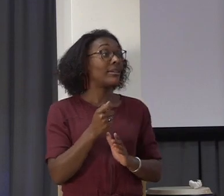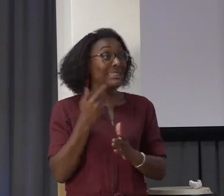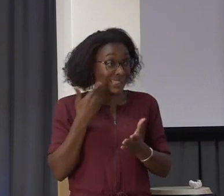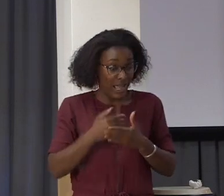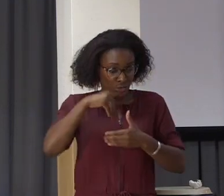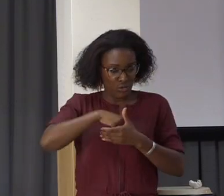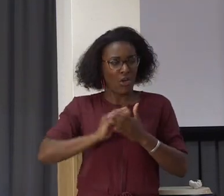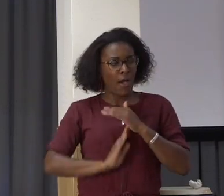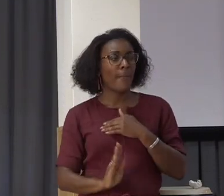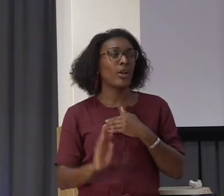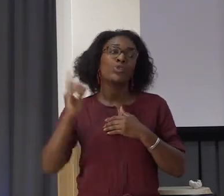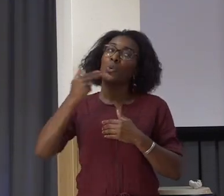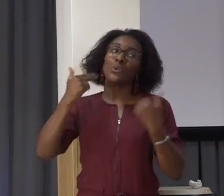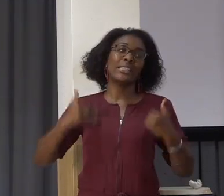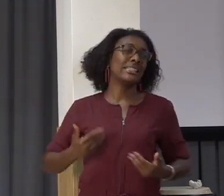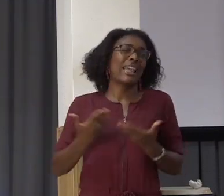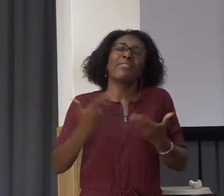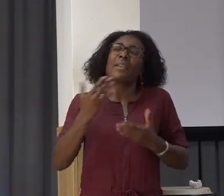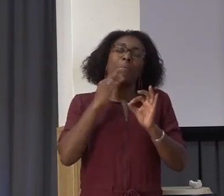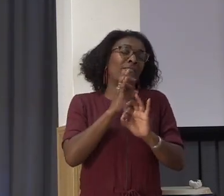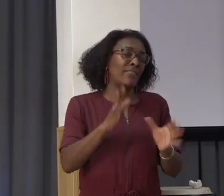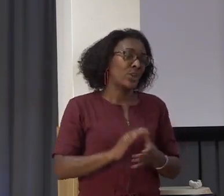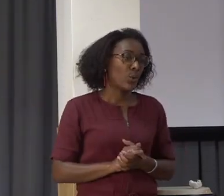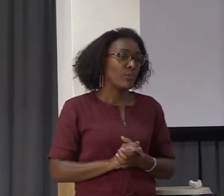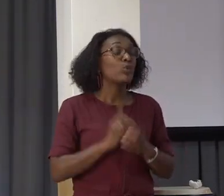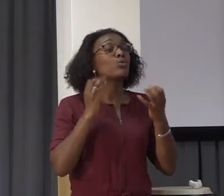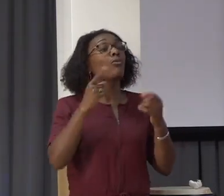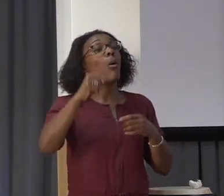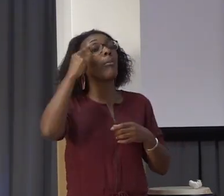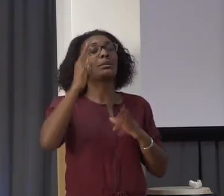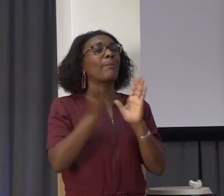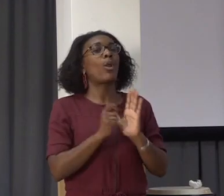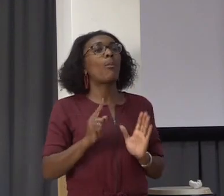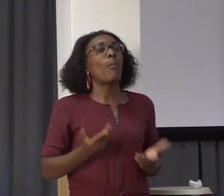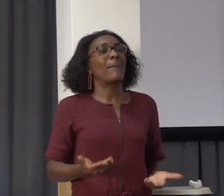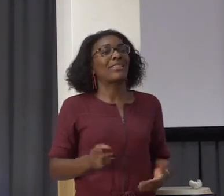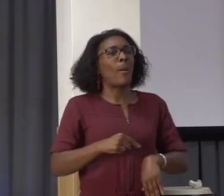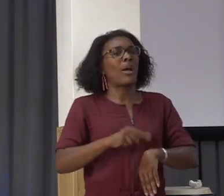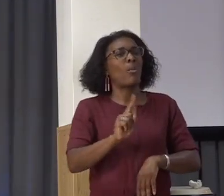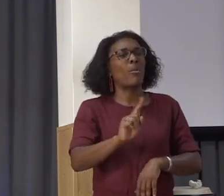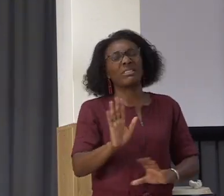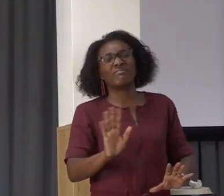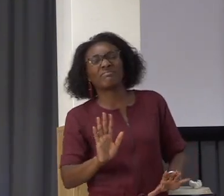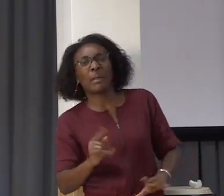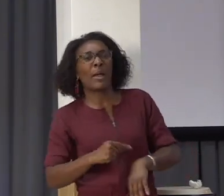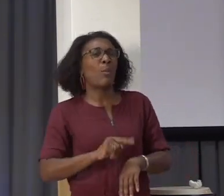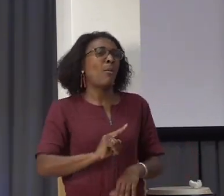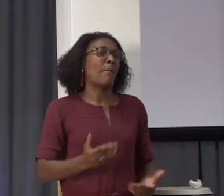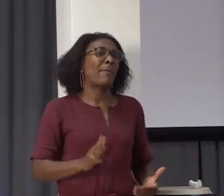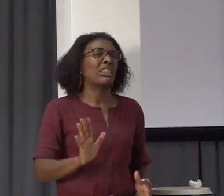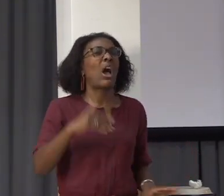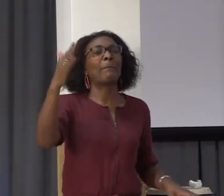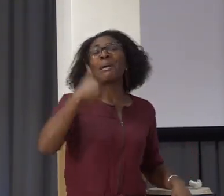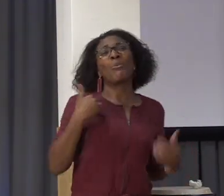manière merveilleuse. Souvent, on pense, c'est pas le bon moment. C'est pas les circonstances. Je suis